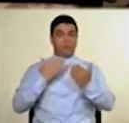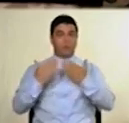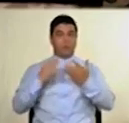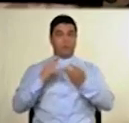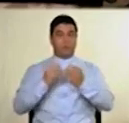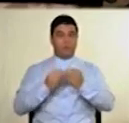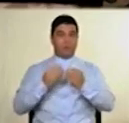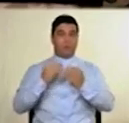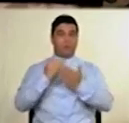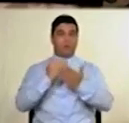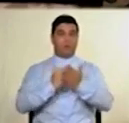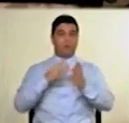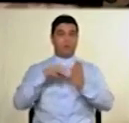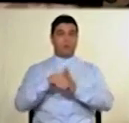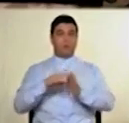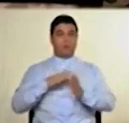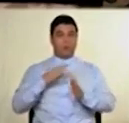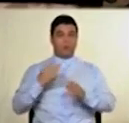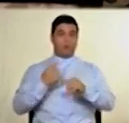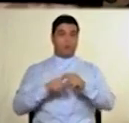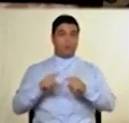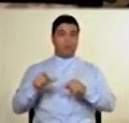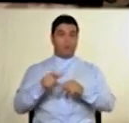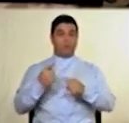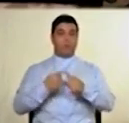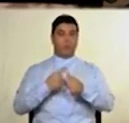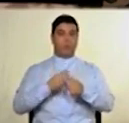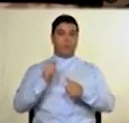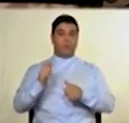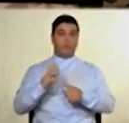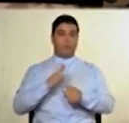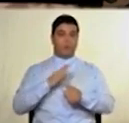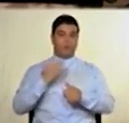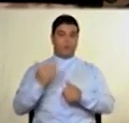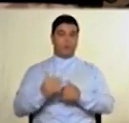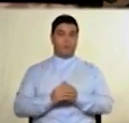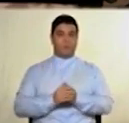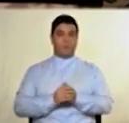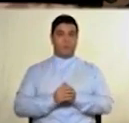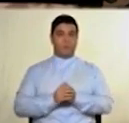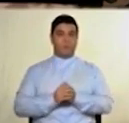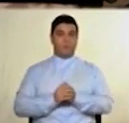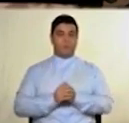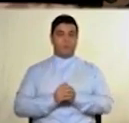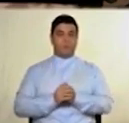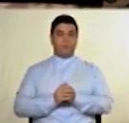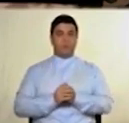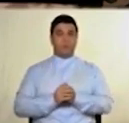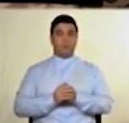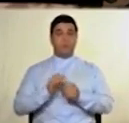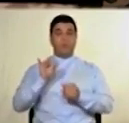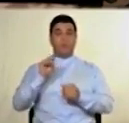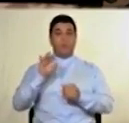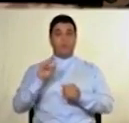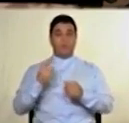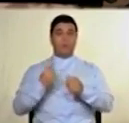munosabatlarini tartibga solib turgan ushbu yo'lni shu nom bilan atalishiga muhim sabab ham mavjud edi. Ya'ni Ipak